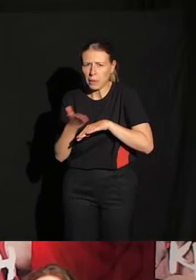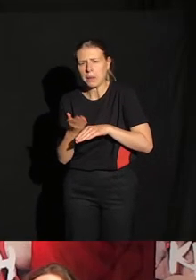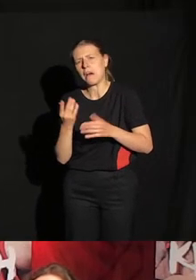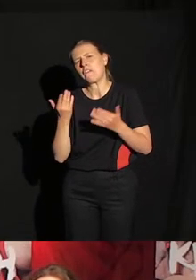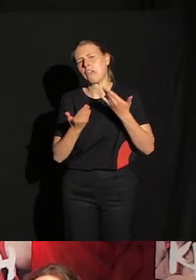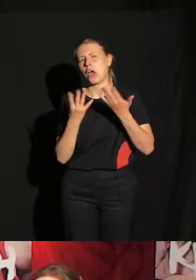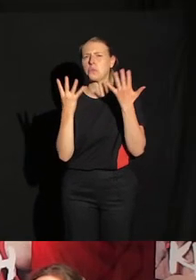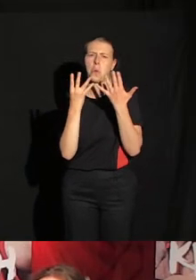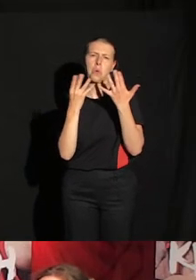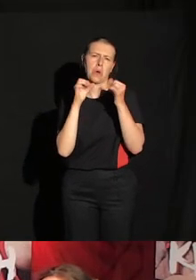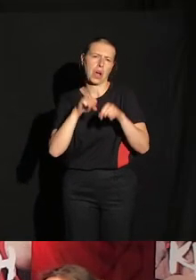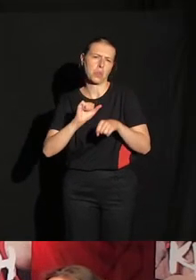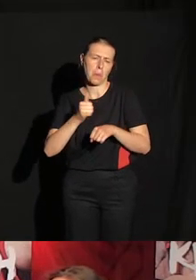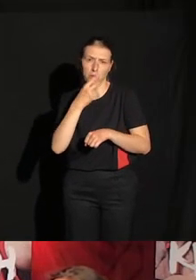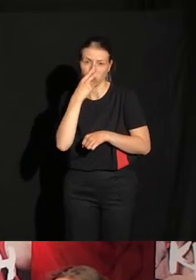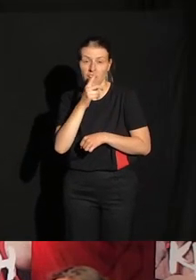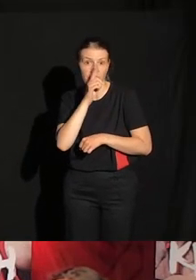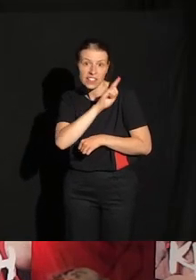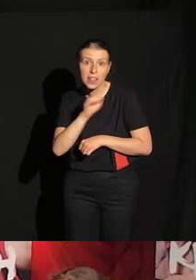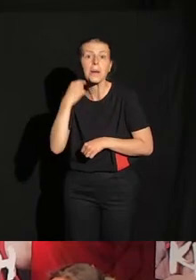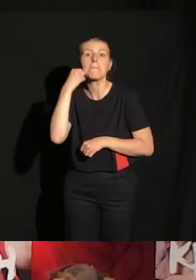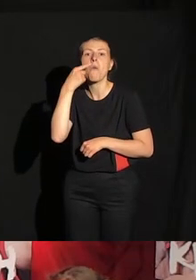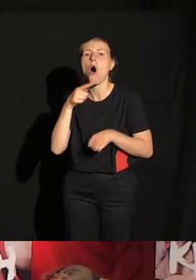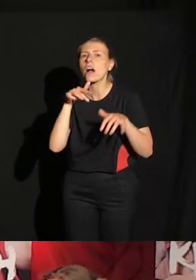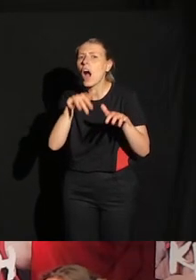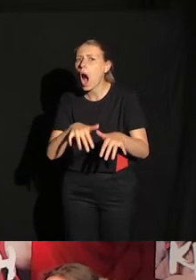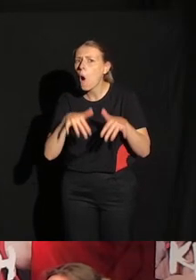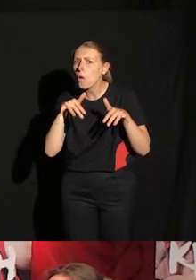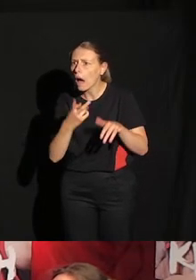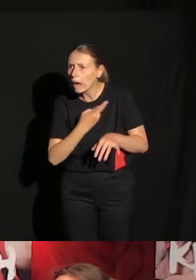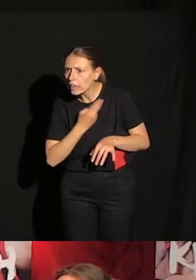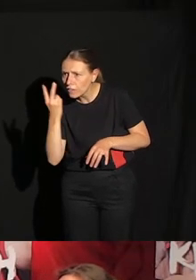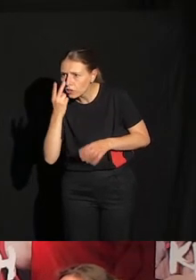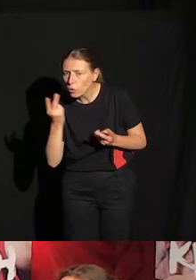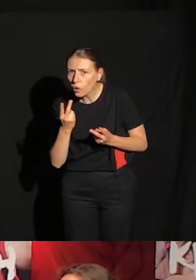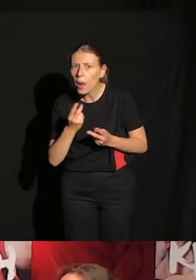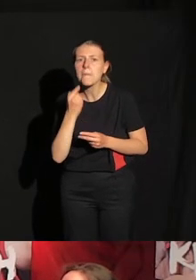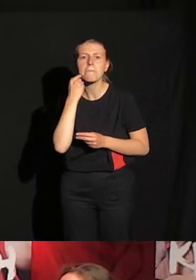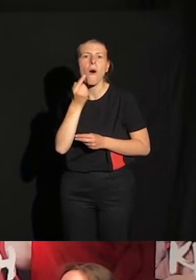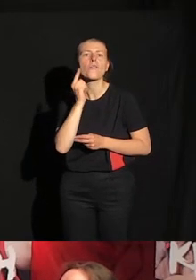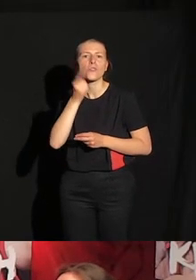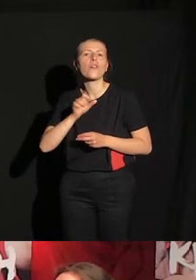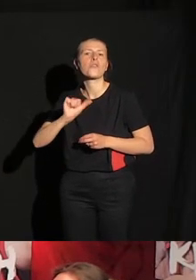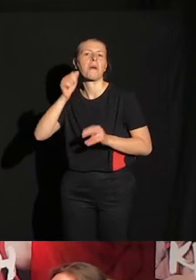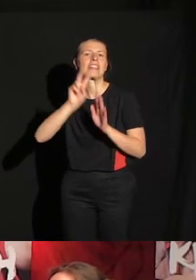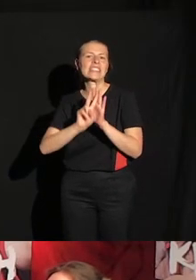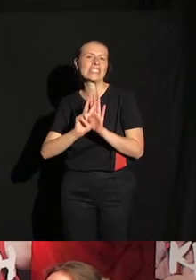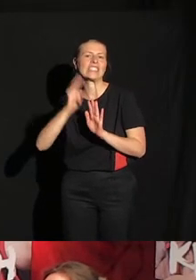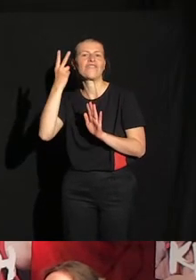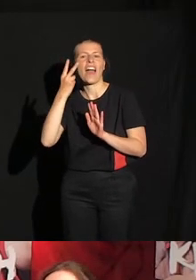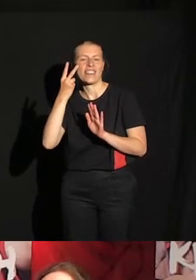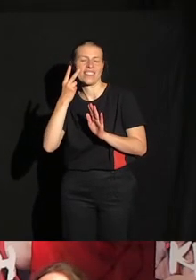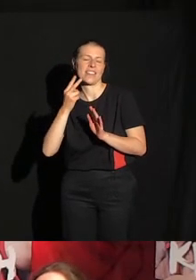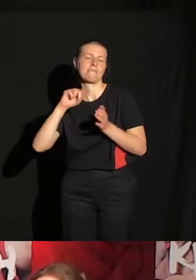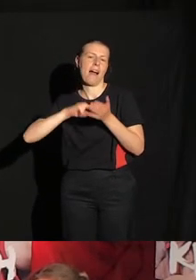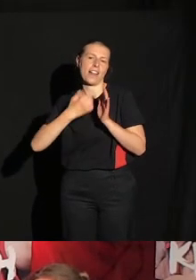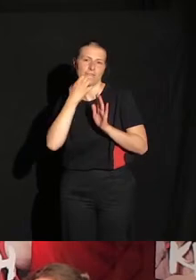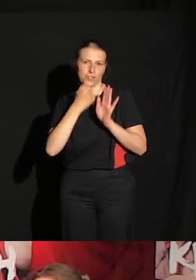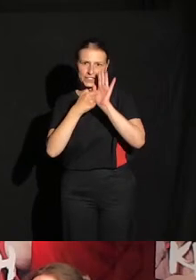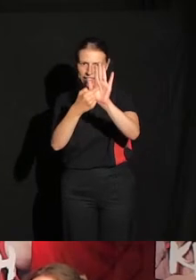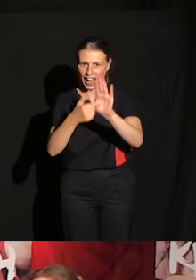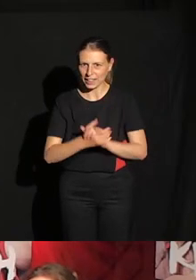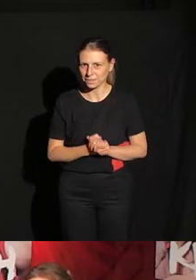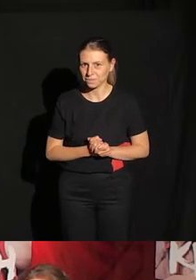ihr dann noch gucken. Ansonsten morgen in der Aula, ne? So habe ich das richtig verstanden. So, macht ihr noch eine sozusagen die zweite Welturaufführung. Das ist